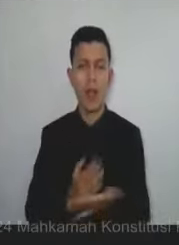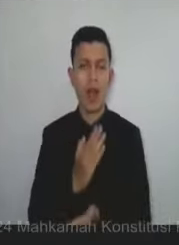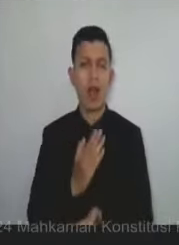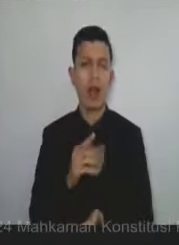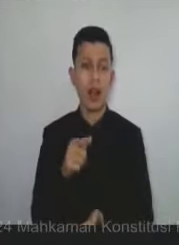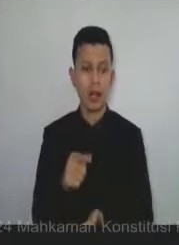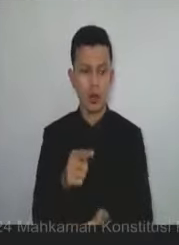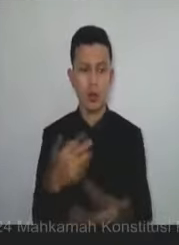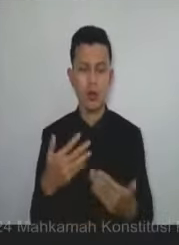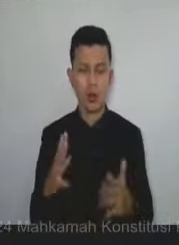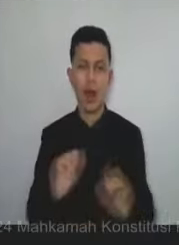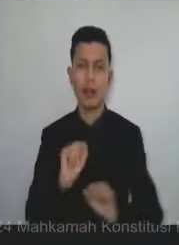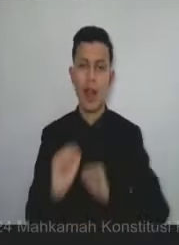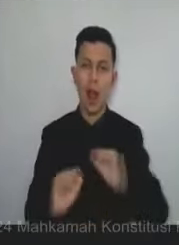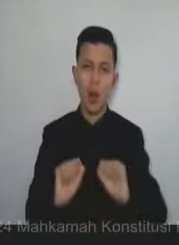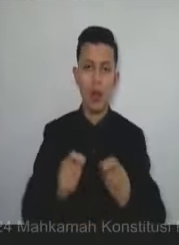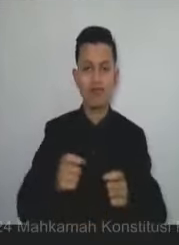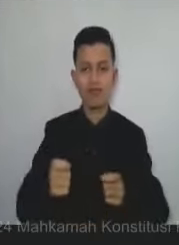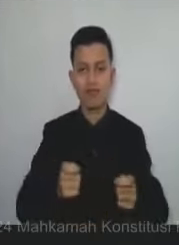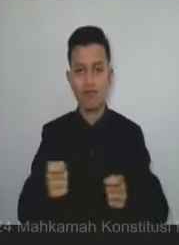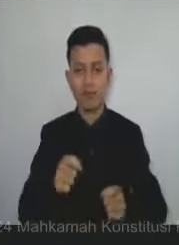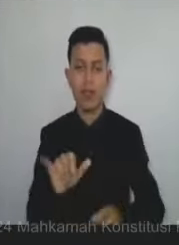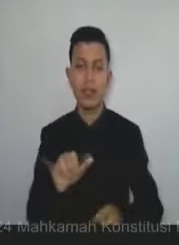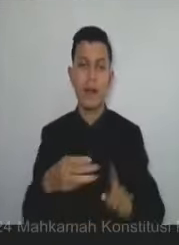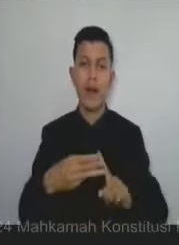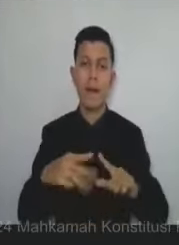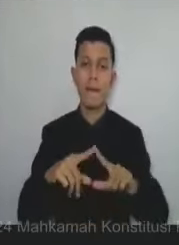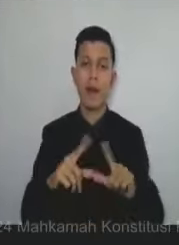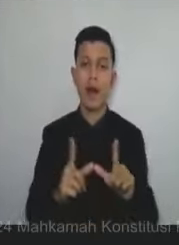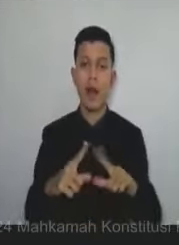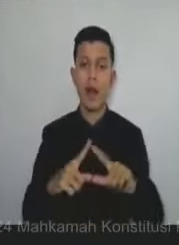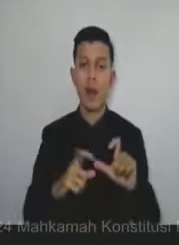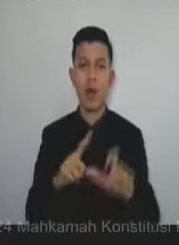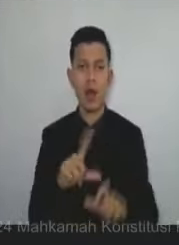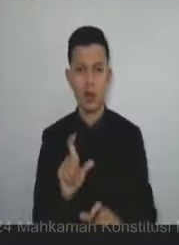tersebut telah dilakukan penanganan oleh Bawaslu sebagaimana kesimpulan Bawaslu.